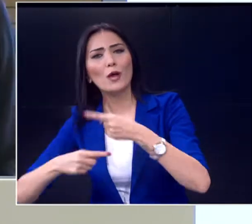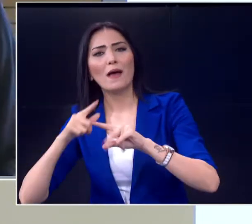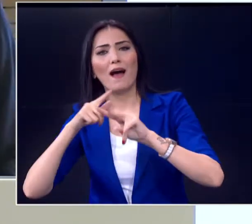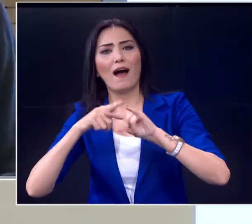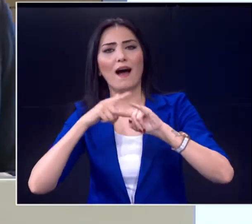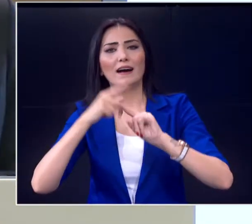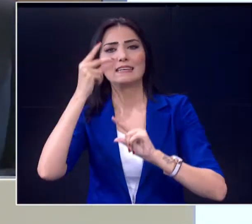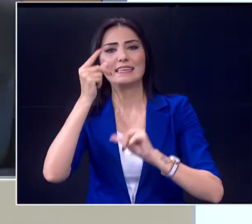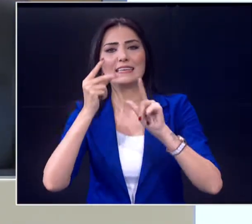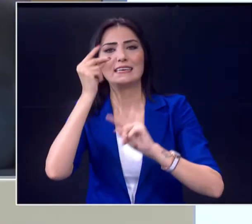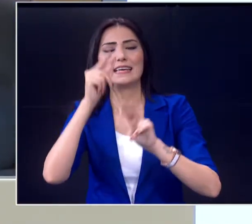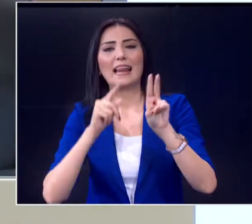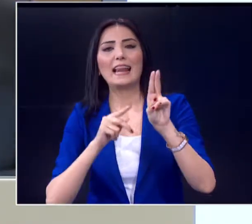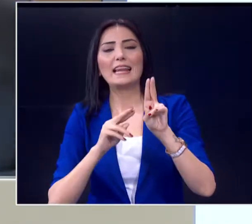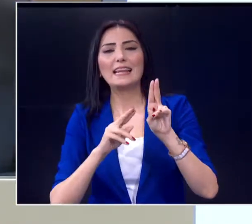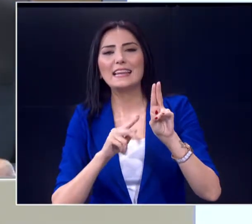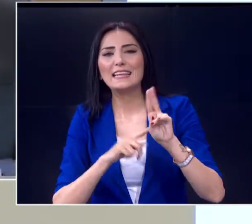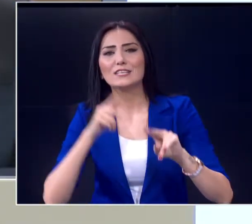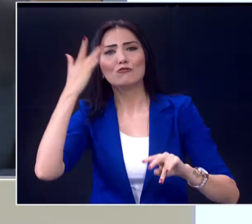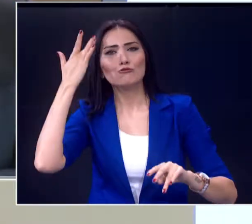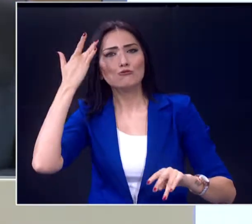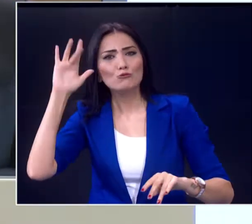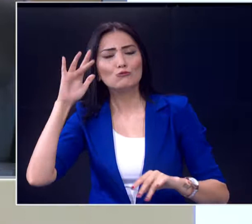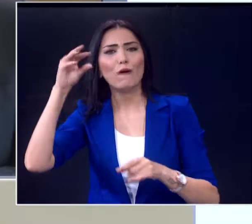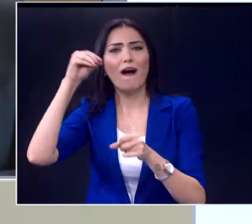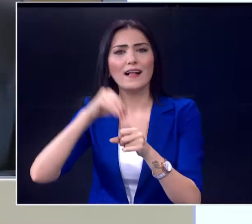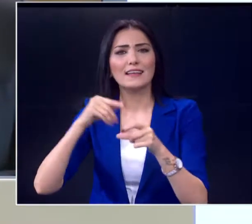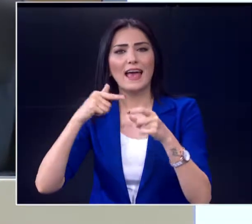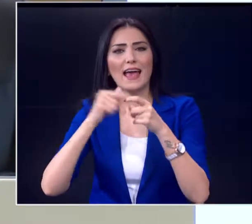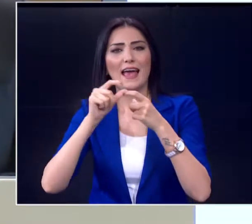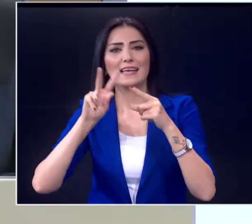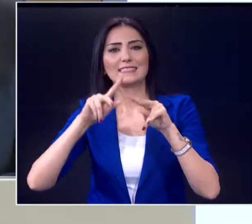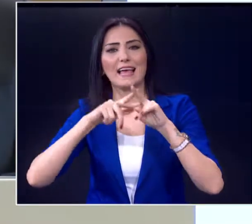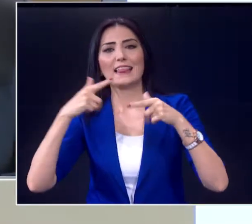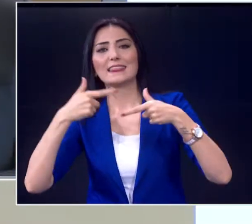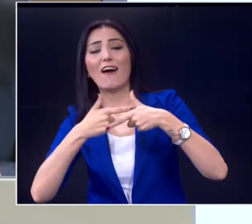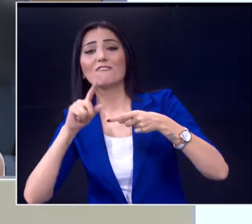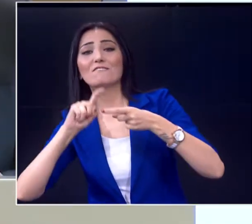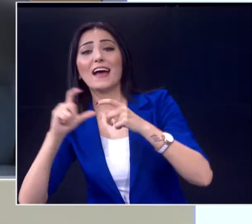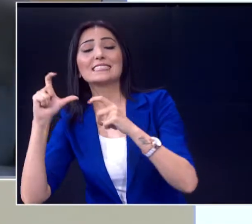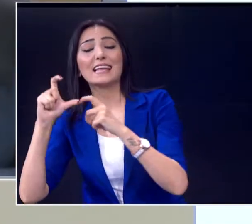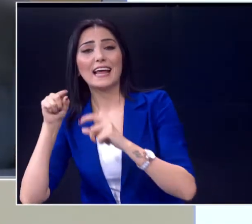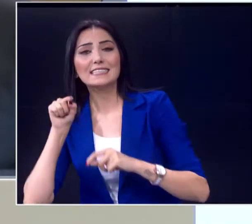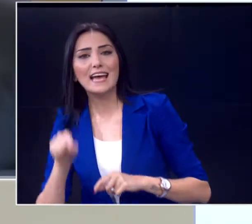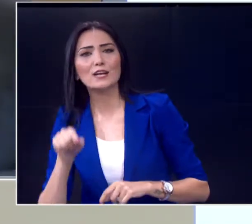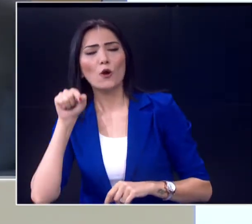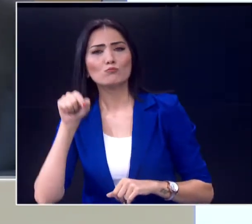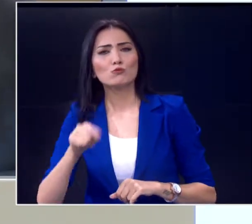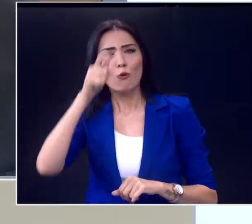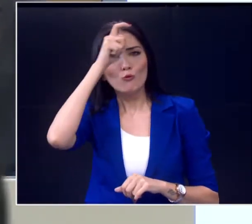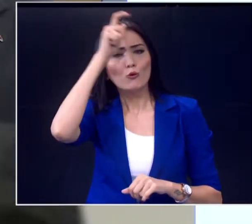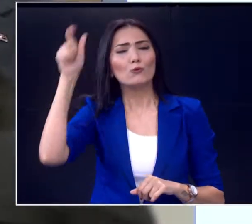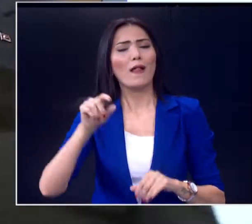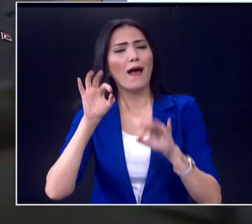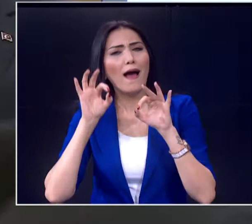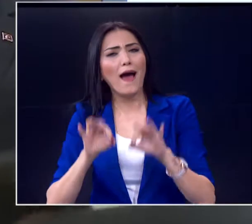kültürü altında esnaf ve sanatkarlar bu ülkenin her